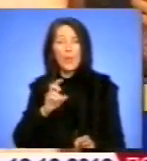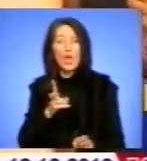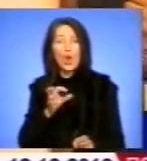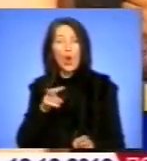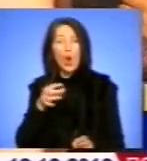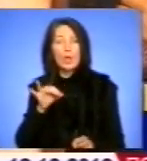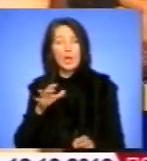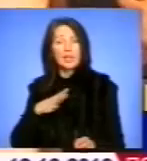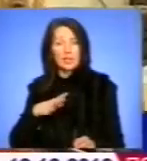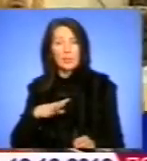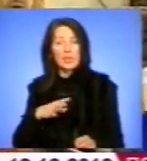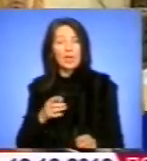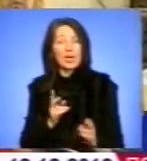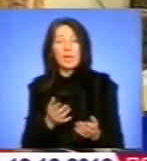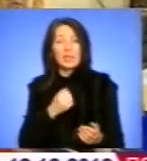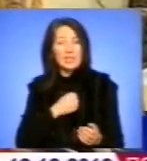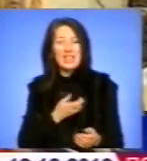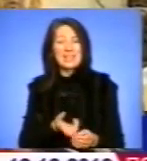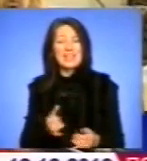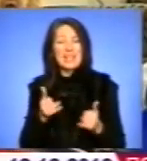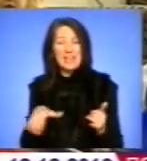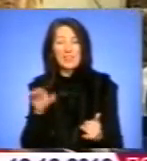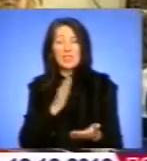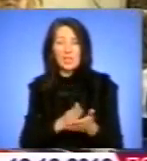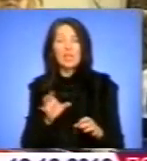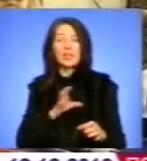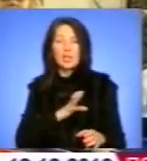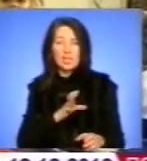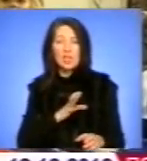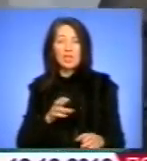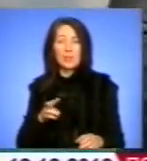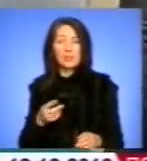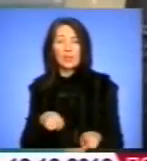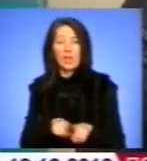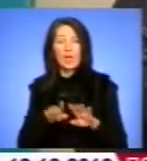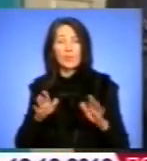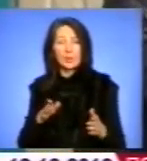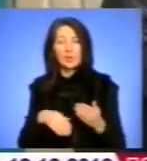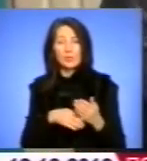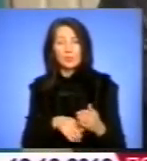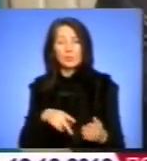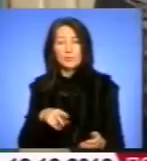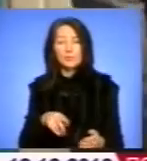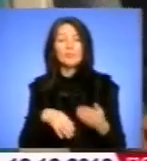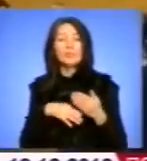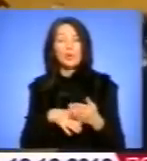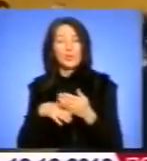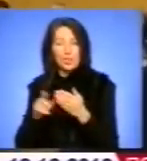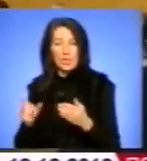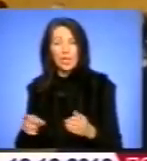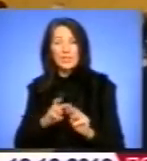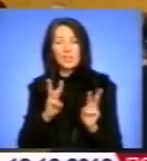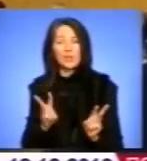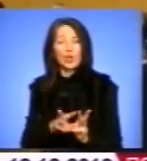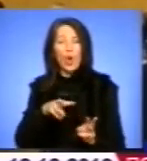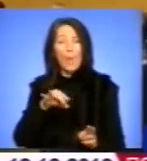серця. На жаль, не для всіх він є щедрим. У таких випадках на допомогу приходять, так би мовити, помічники Святого Миколая. Сьогодні ми